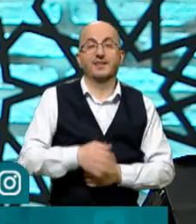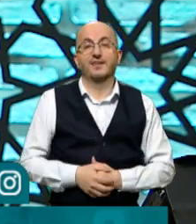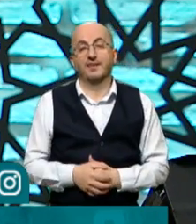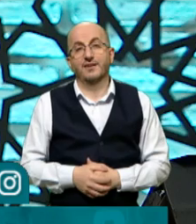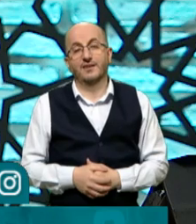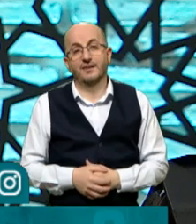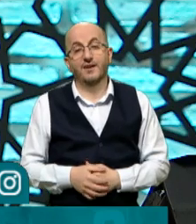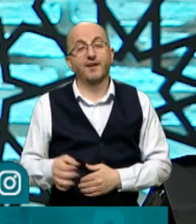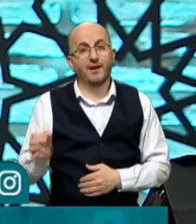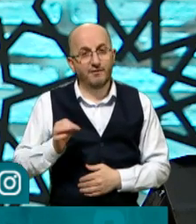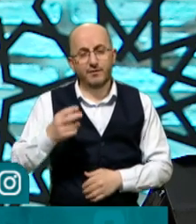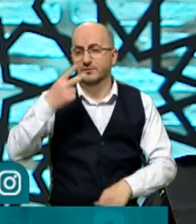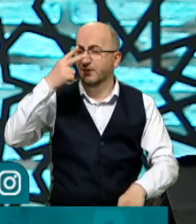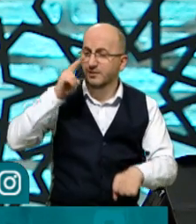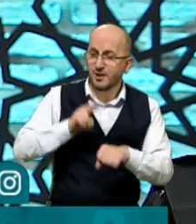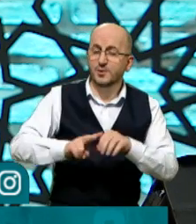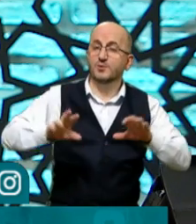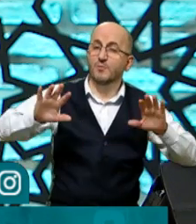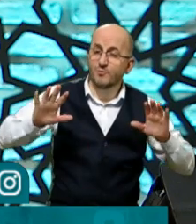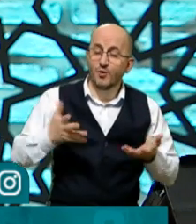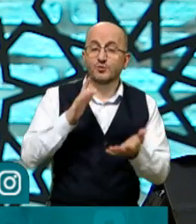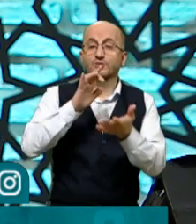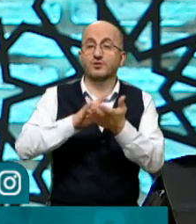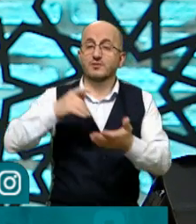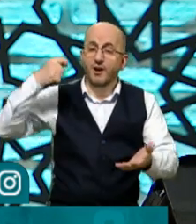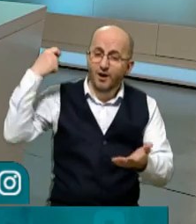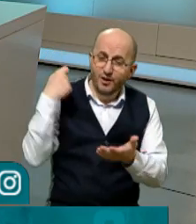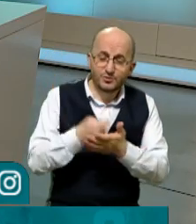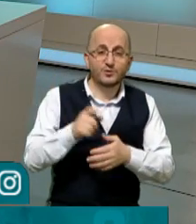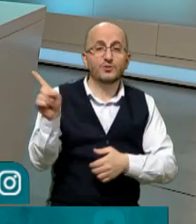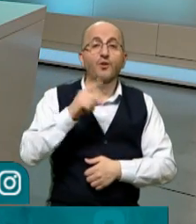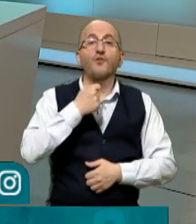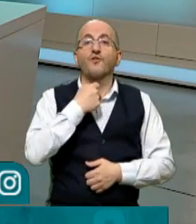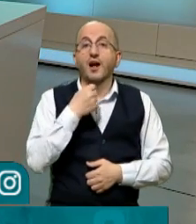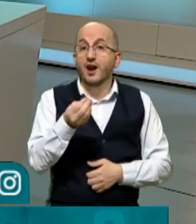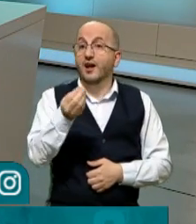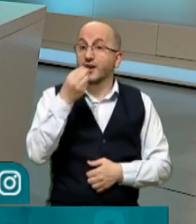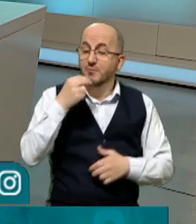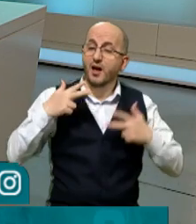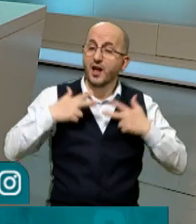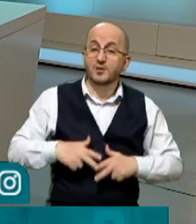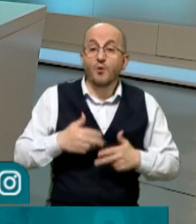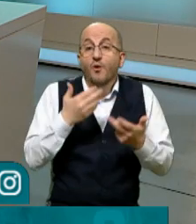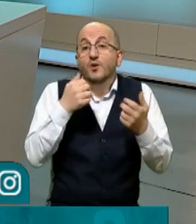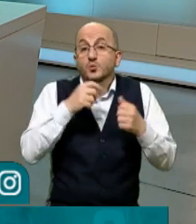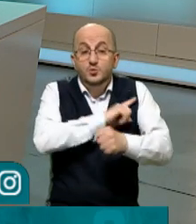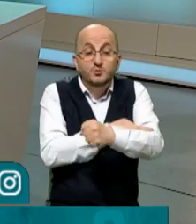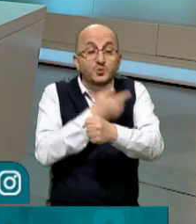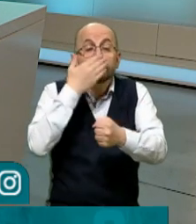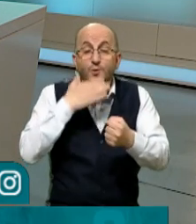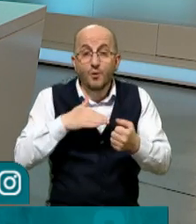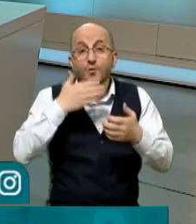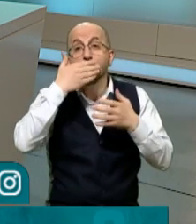Estağfurullah. Evet, yeminimizi bozduk, kefaret vereceğiz. 10 fakiri giydirme ya da yedirme imkanımız yok. Oruç